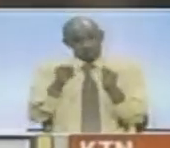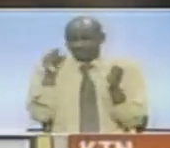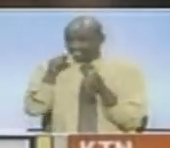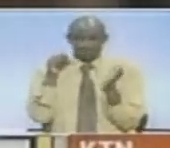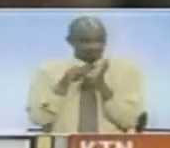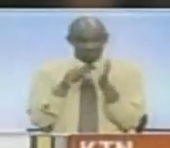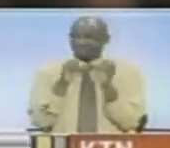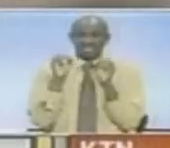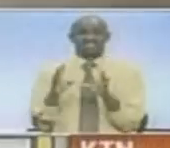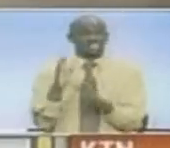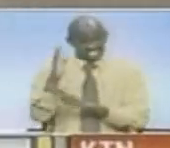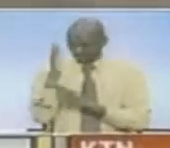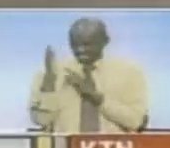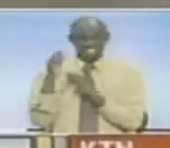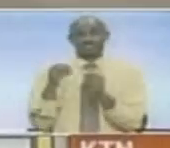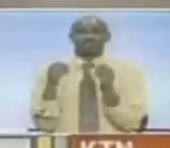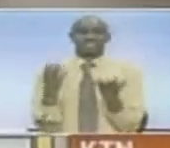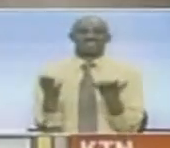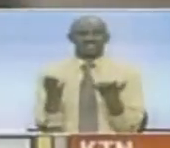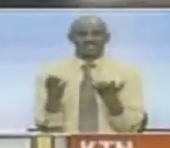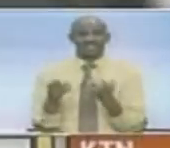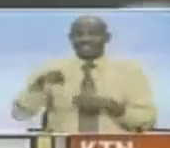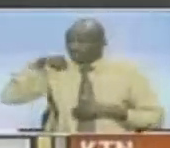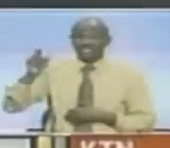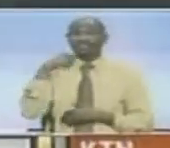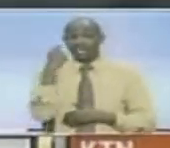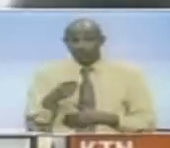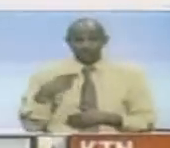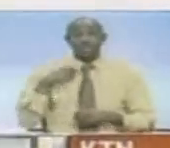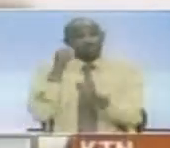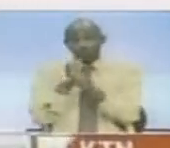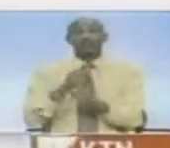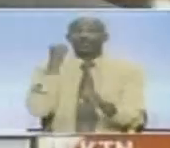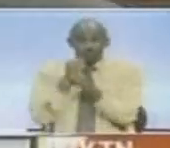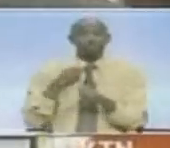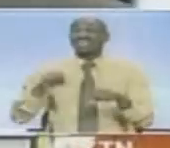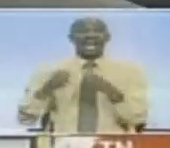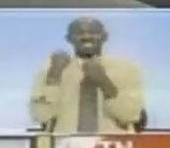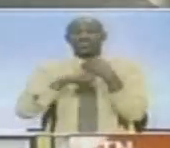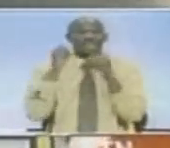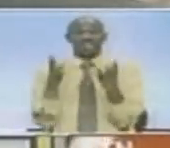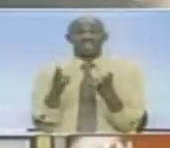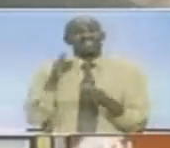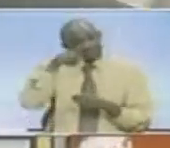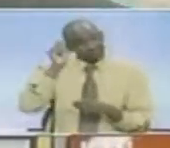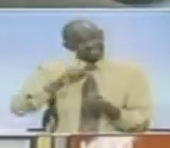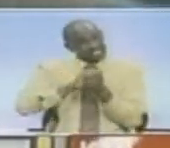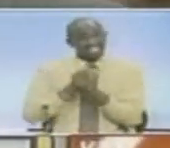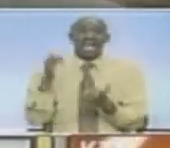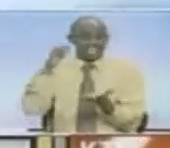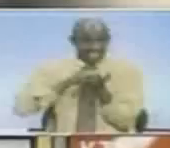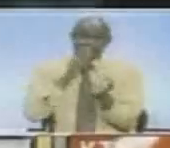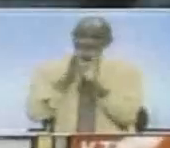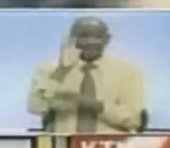issue of security. Mbona yeye anasema tu tutafanya na haifanyiki? They need to rethink their